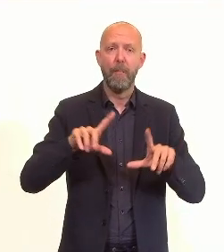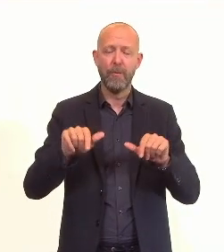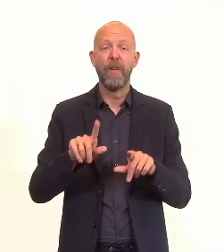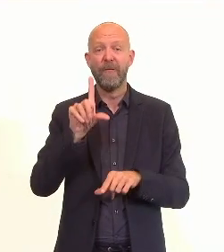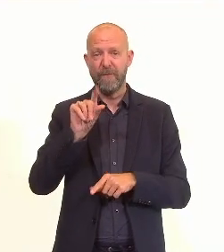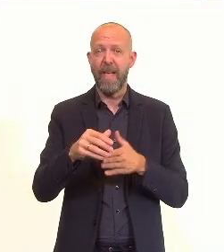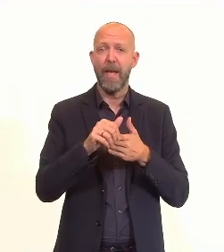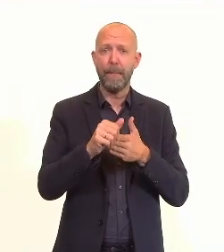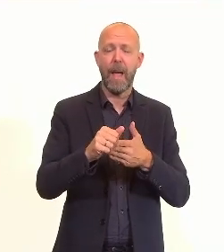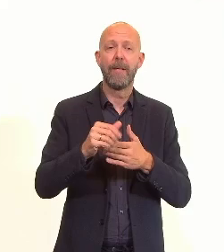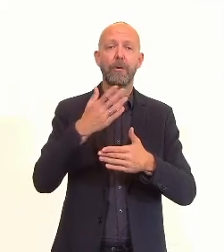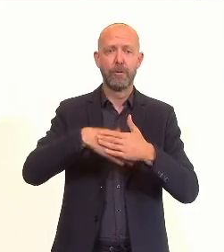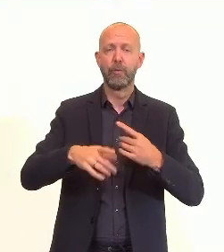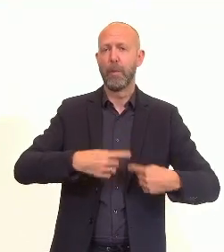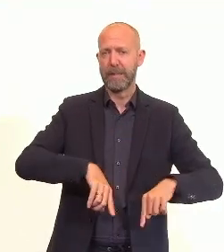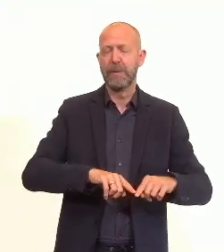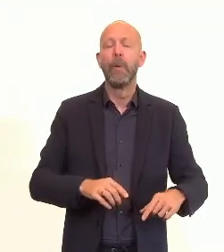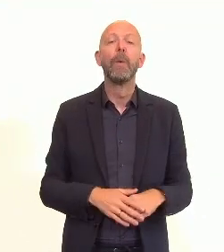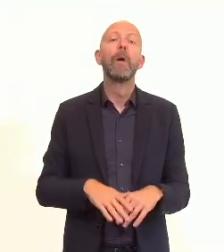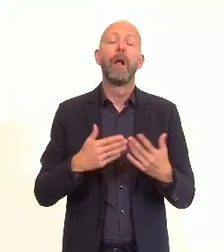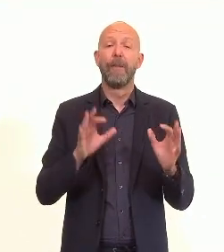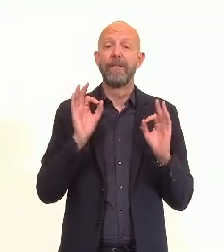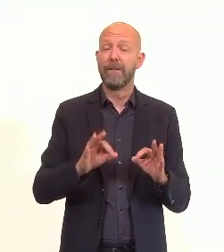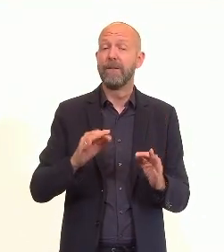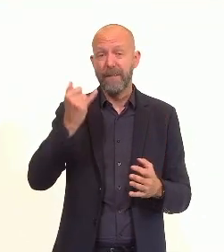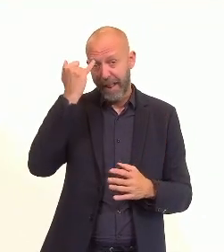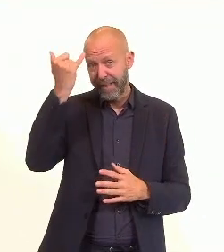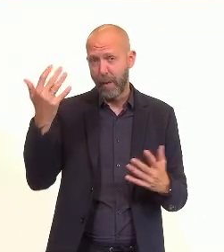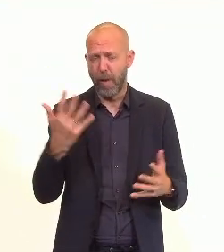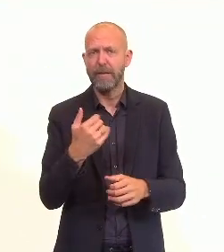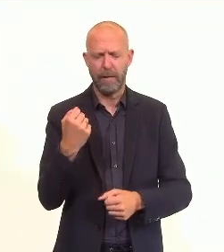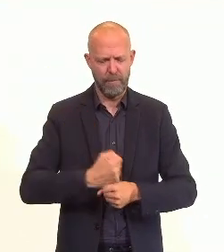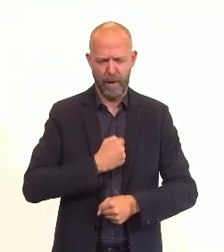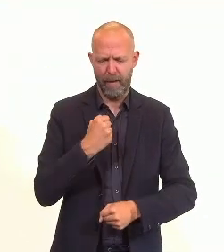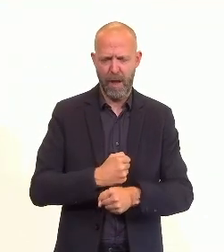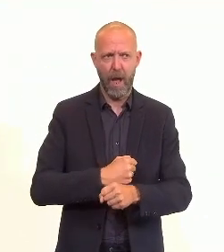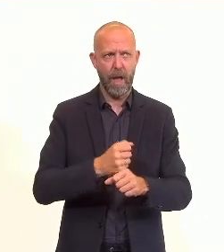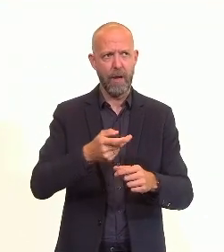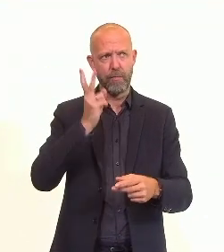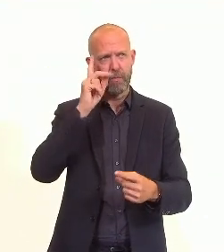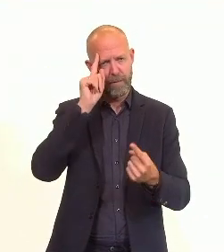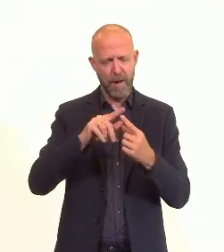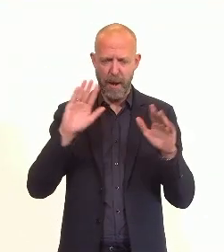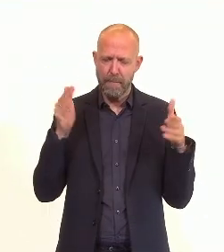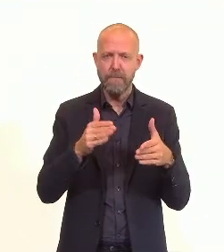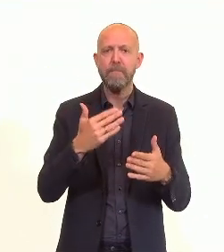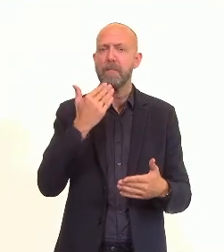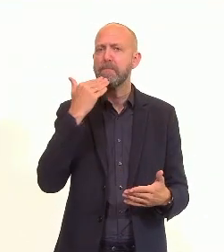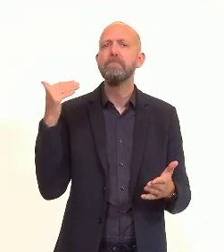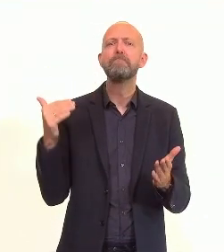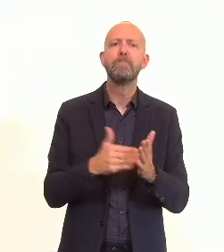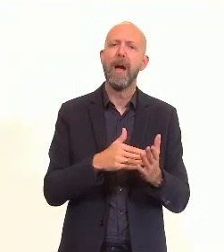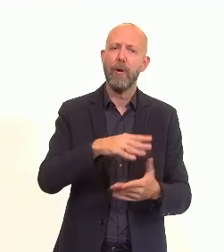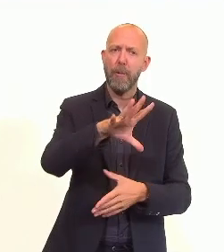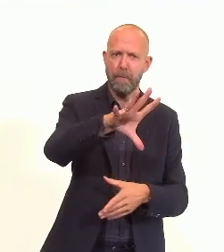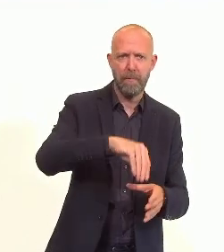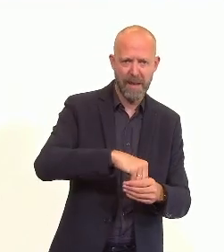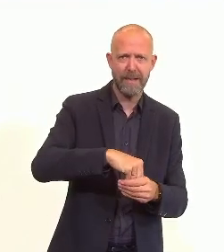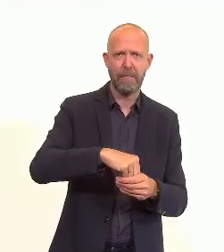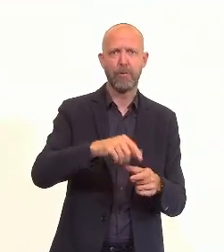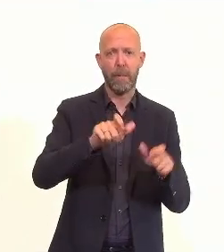cette sous-commission. Et l'idée, c'est véritablement de travailler sur une meilleure participation des personnes